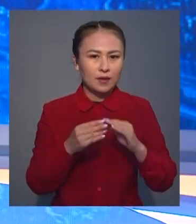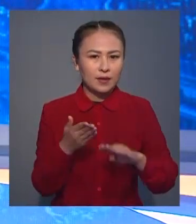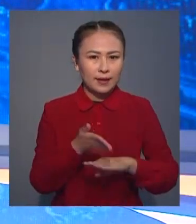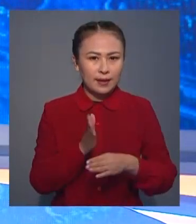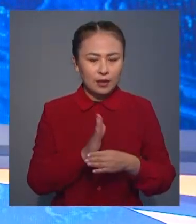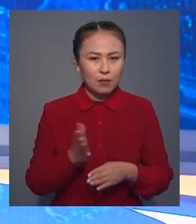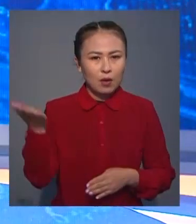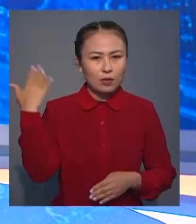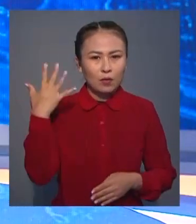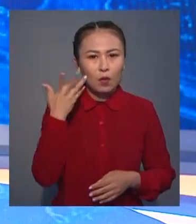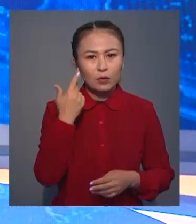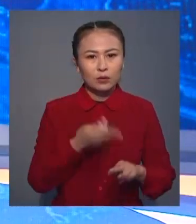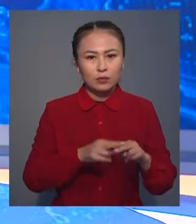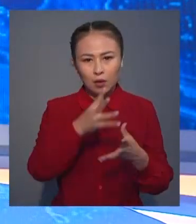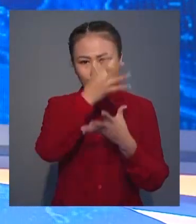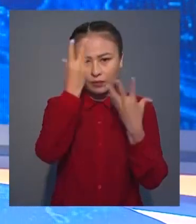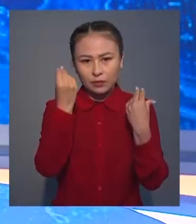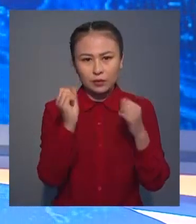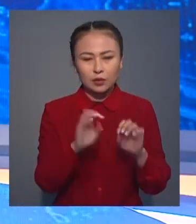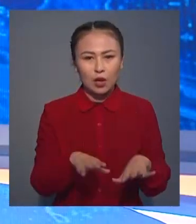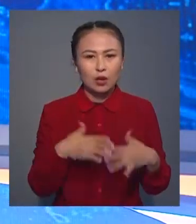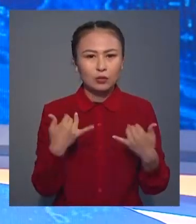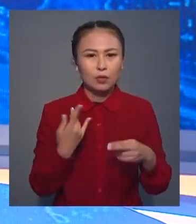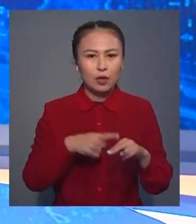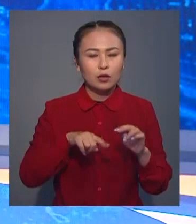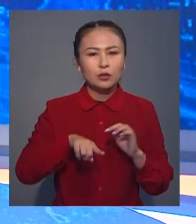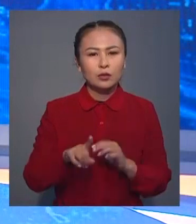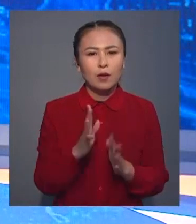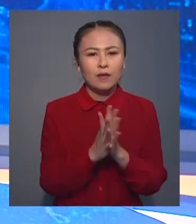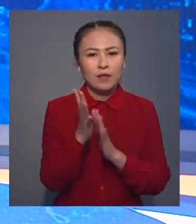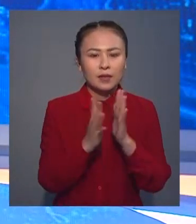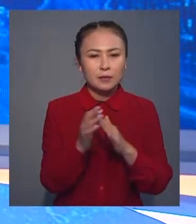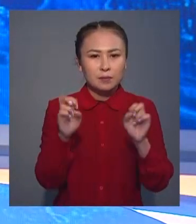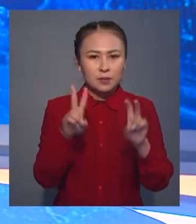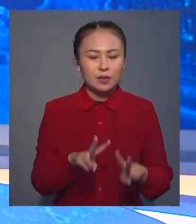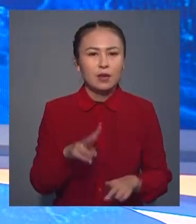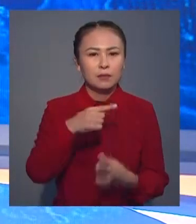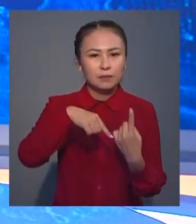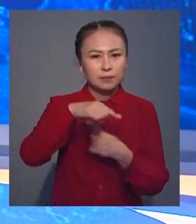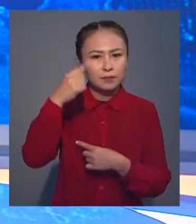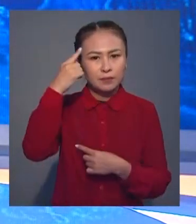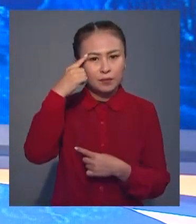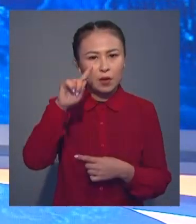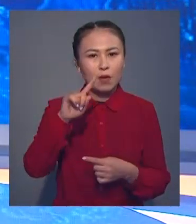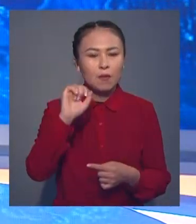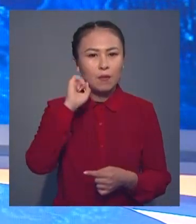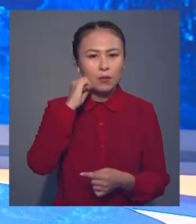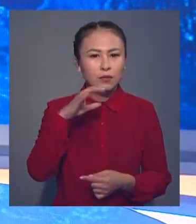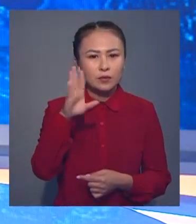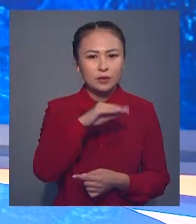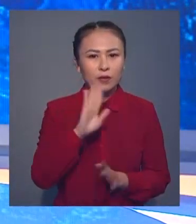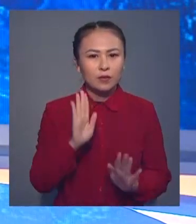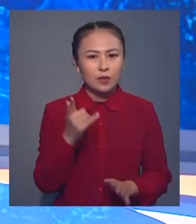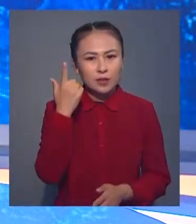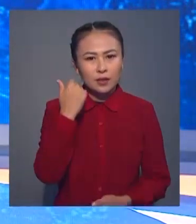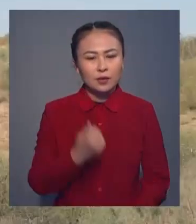Кейінгі молшылық заманда бұл үрдіс ұмытыла бастады. Қазір құмаршықтан азық түлік өндіру технологиясын көнегөз қариялар мен әжелер ғана